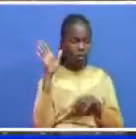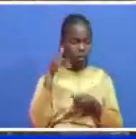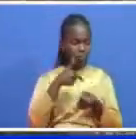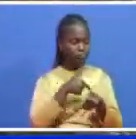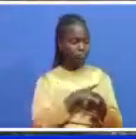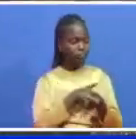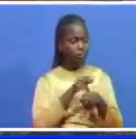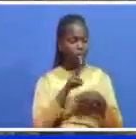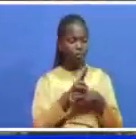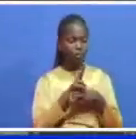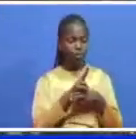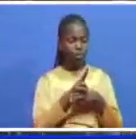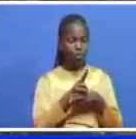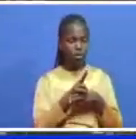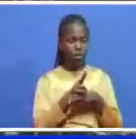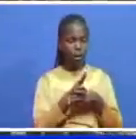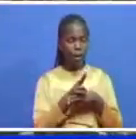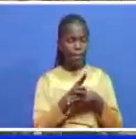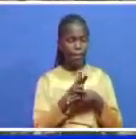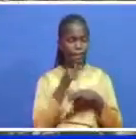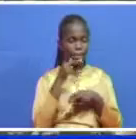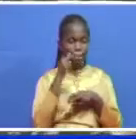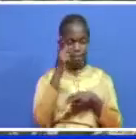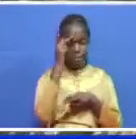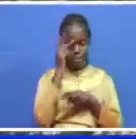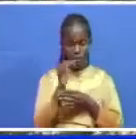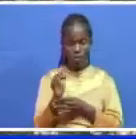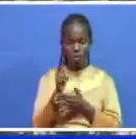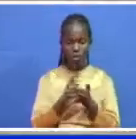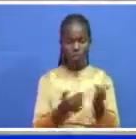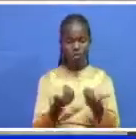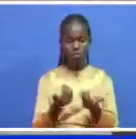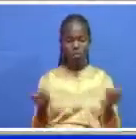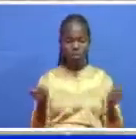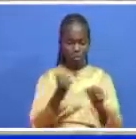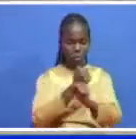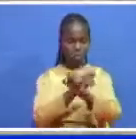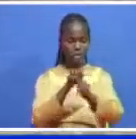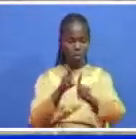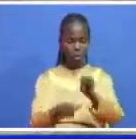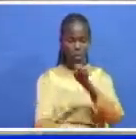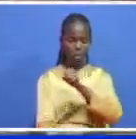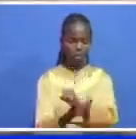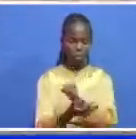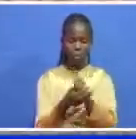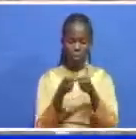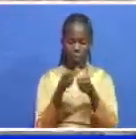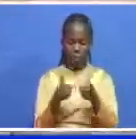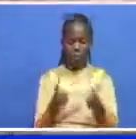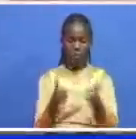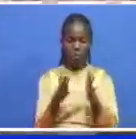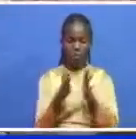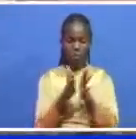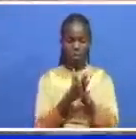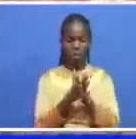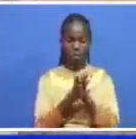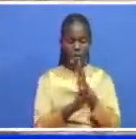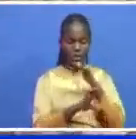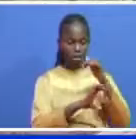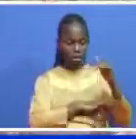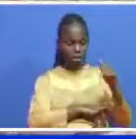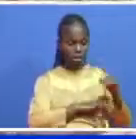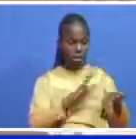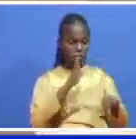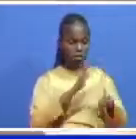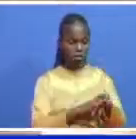osia umila. Asi na maende na kukulu wa maende na usuwe asia na siyo na kuita undu vailite na kuemia metuwa misio